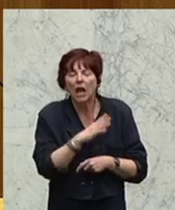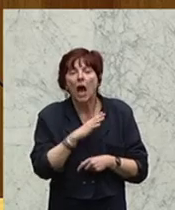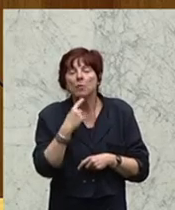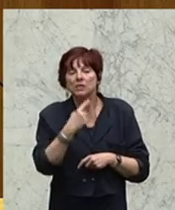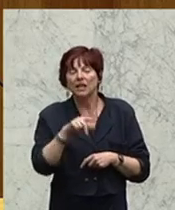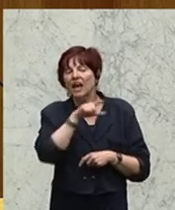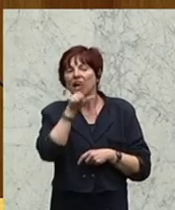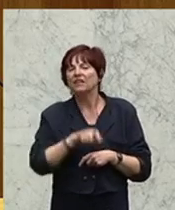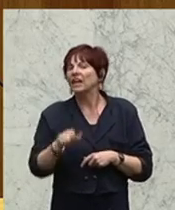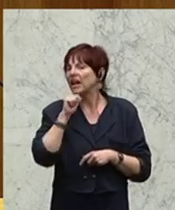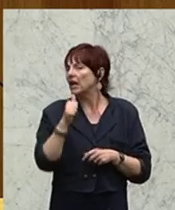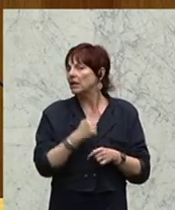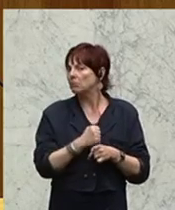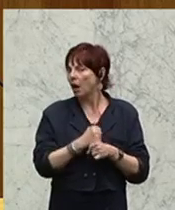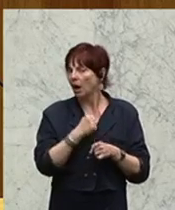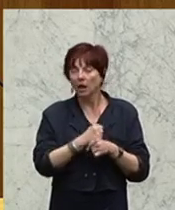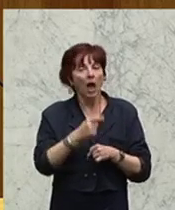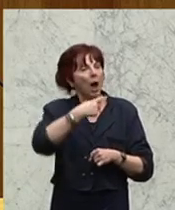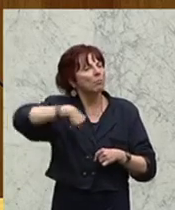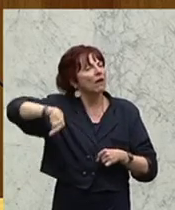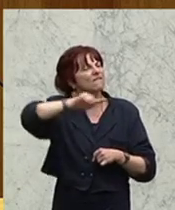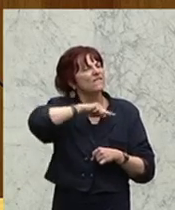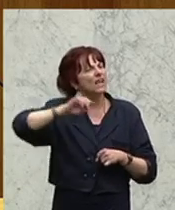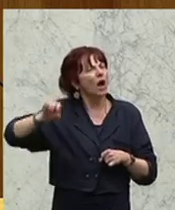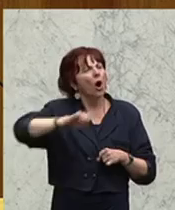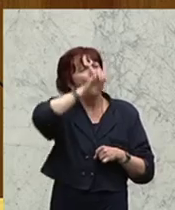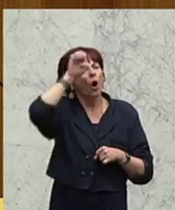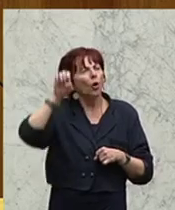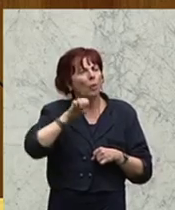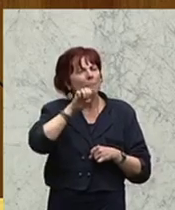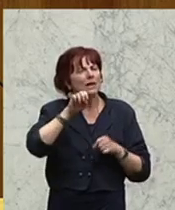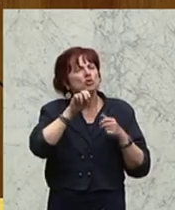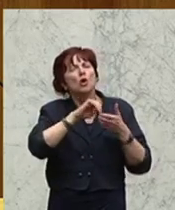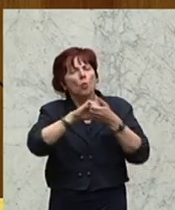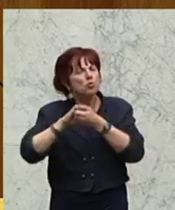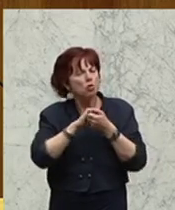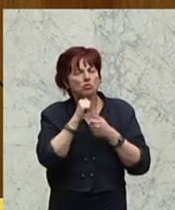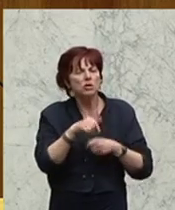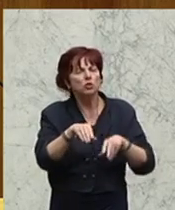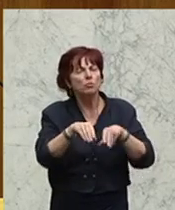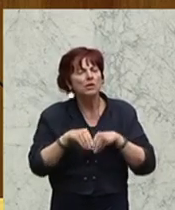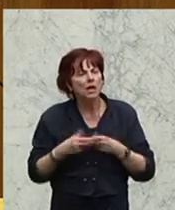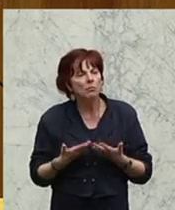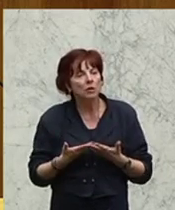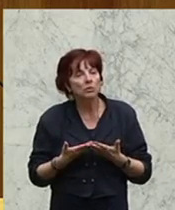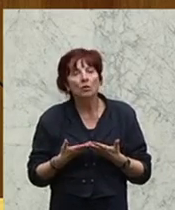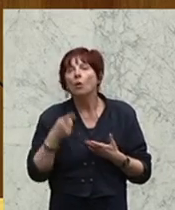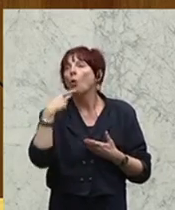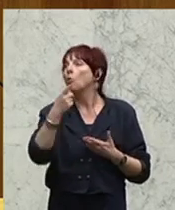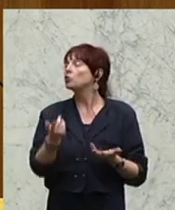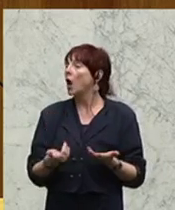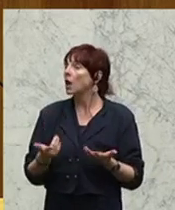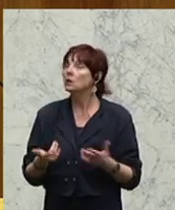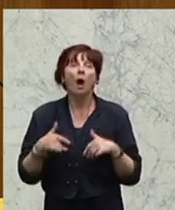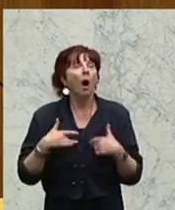mehr, wir werden es als Europäische Union nicht tragen, das ist sowas von unerhört. Und sich dann noch in Betroffenheitsrhetorik zu üben, wenn